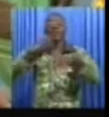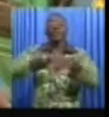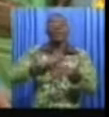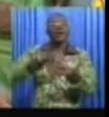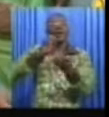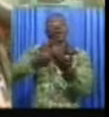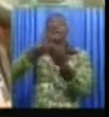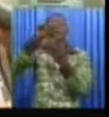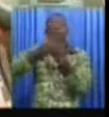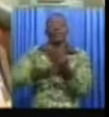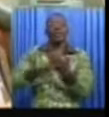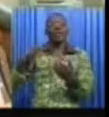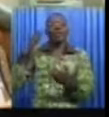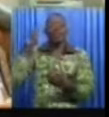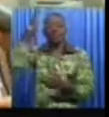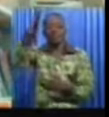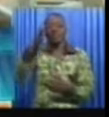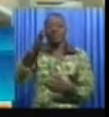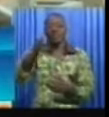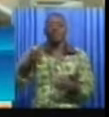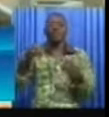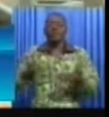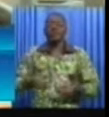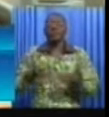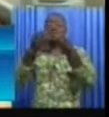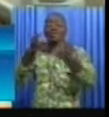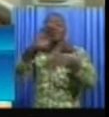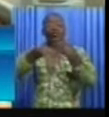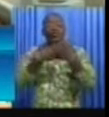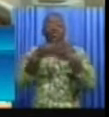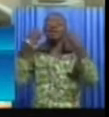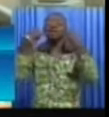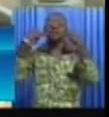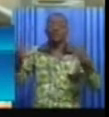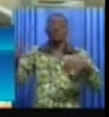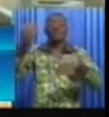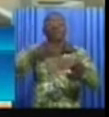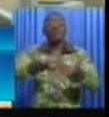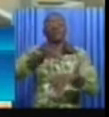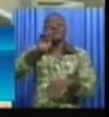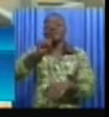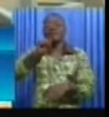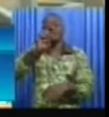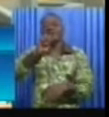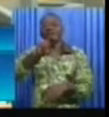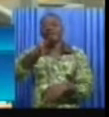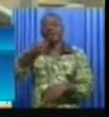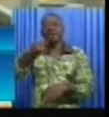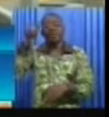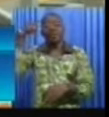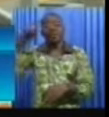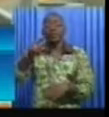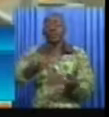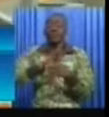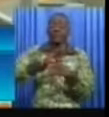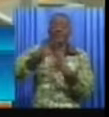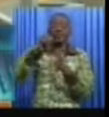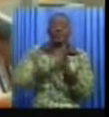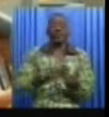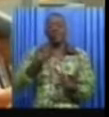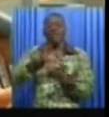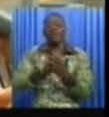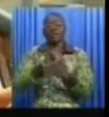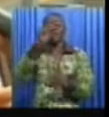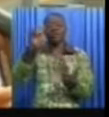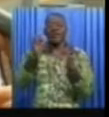septembre prochain. Nous avons vraiment donné toutes les informations relatives à la mise en place du Sénat, au fonctionnement du Sénat. Et je crois également que